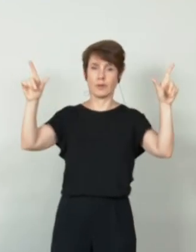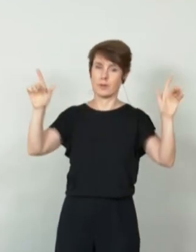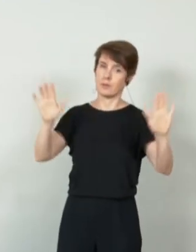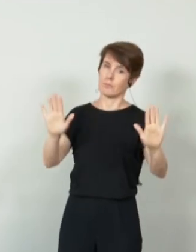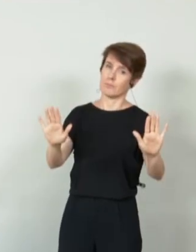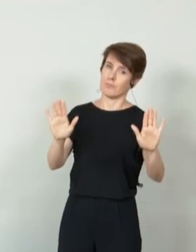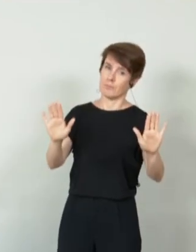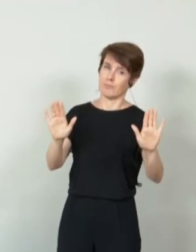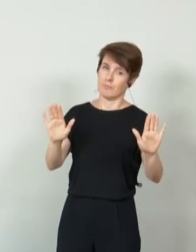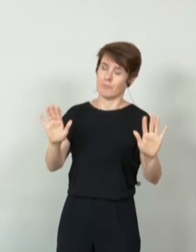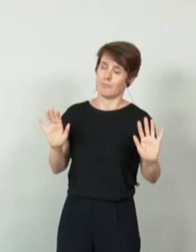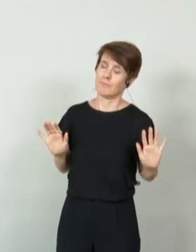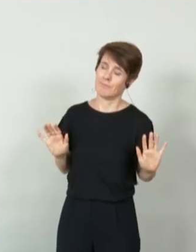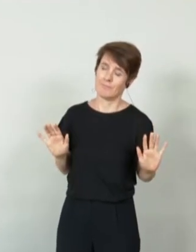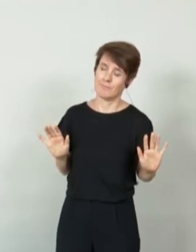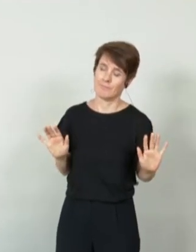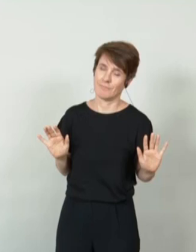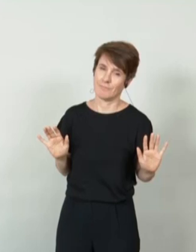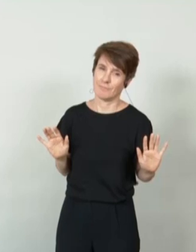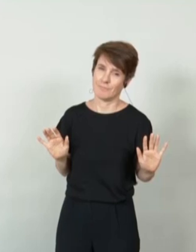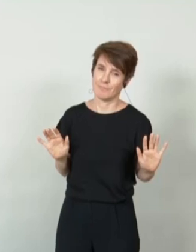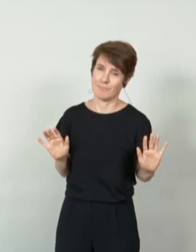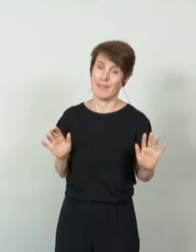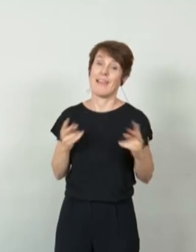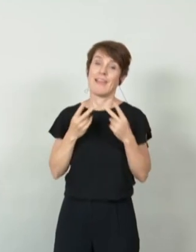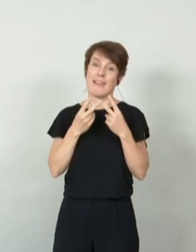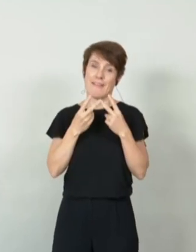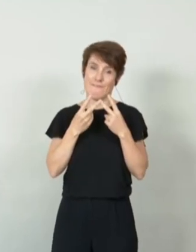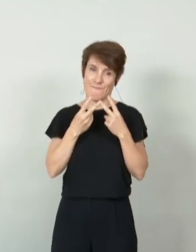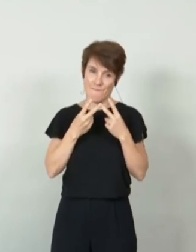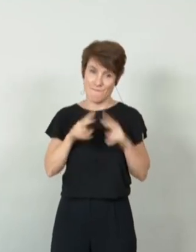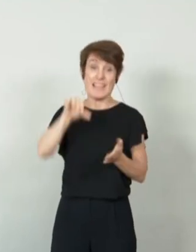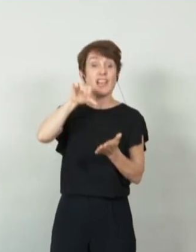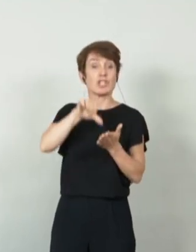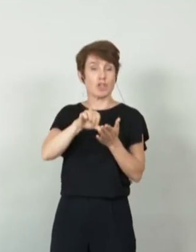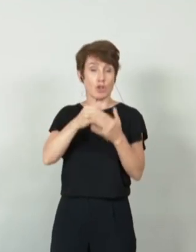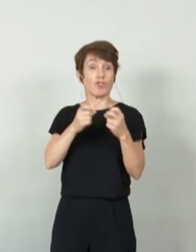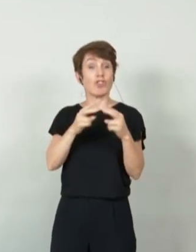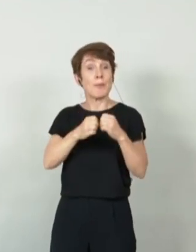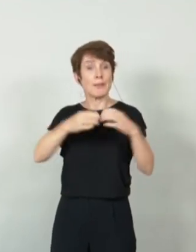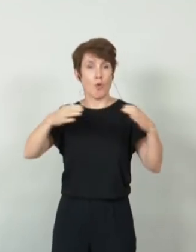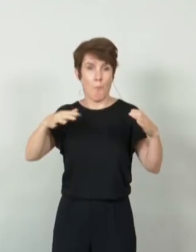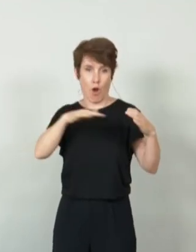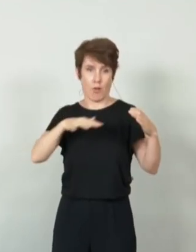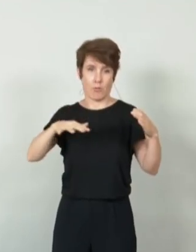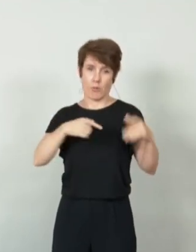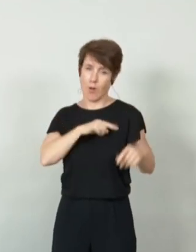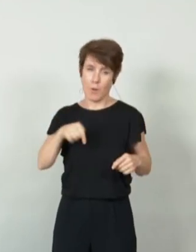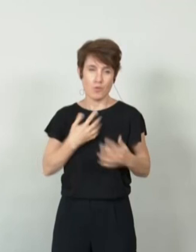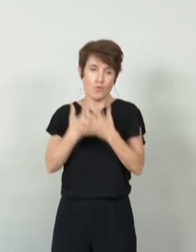que les villes centre ont décharge de centralité qui sont lourdes et donc